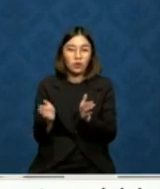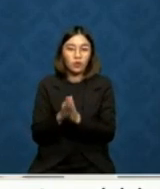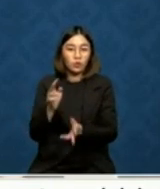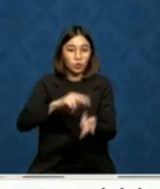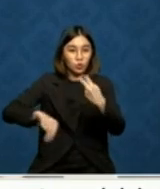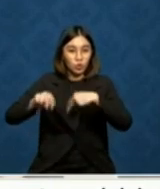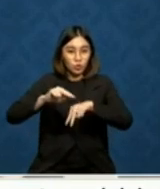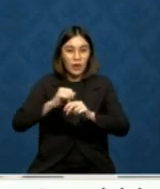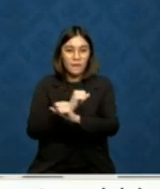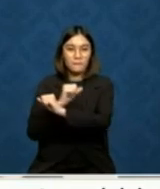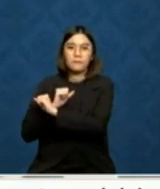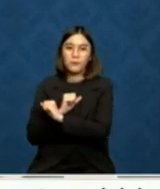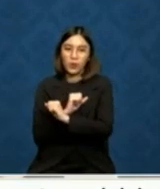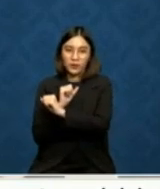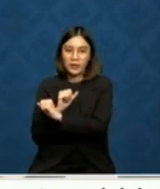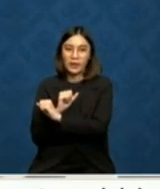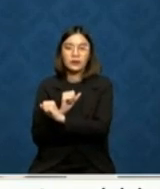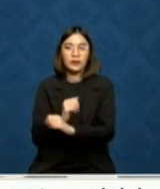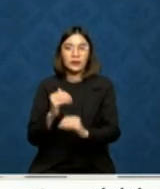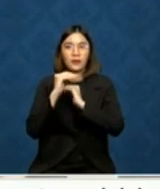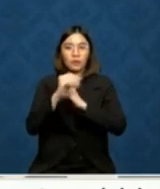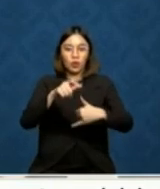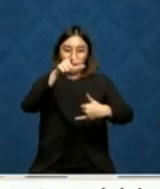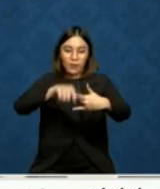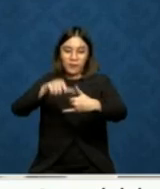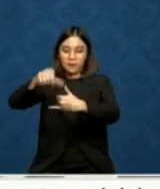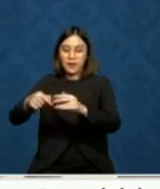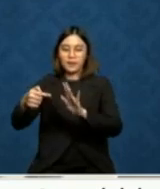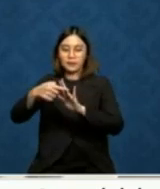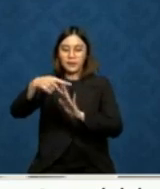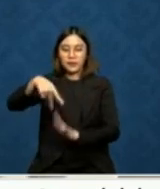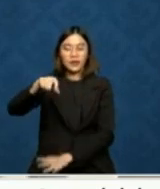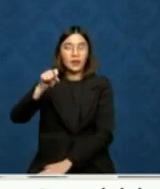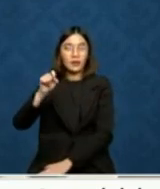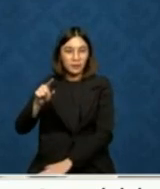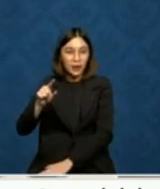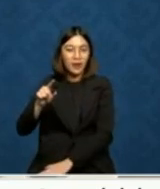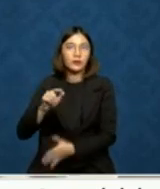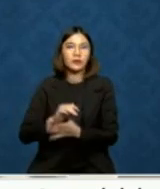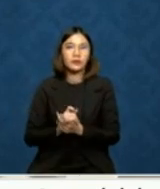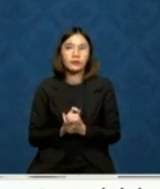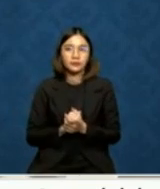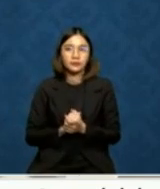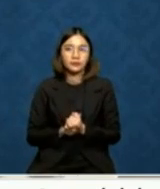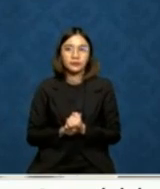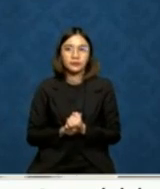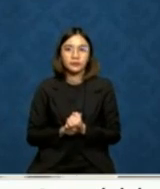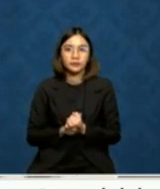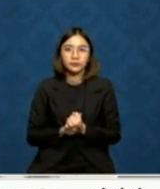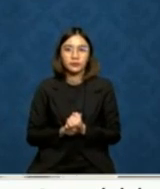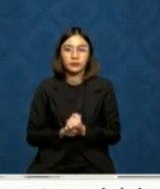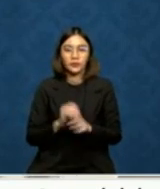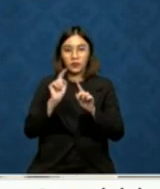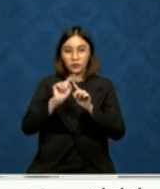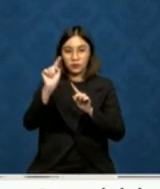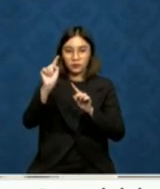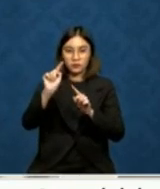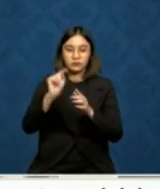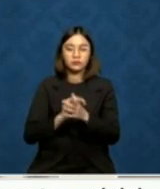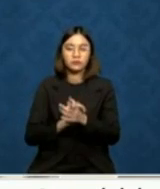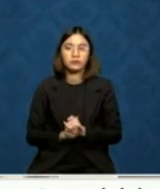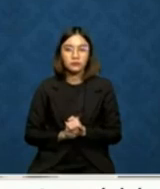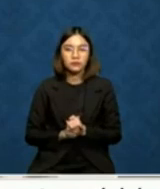ป้องคุ้มครองการกำหนดอัตลักษณ์ทางเพศหรือเจตจำนงด้วยตนเองค่ะข้อที่1ก็